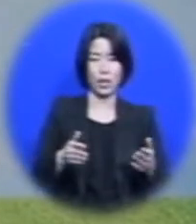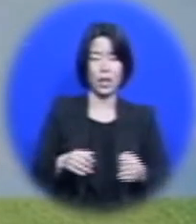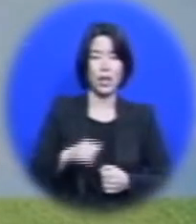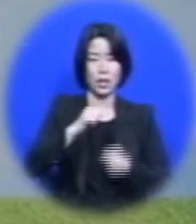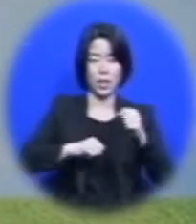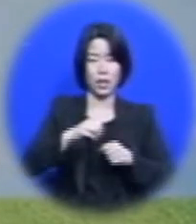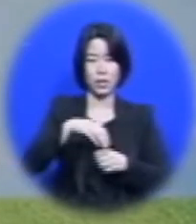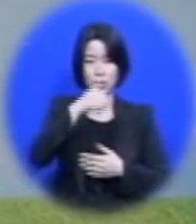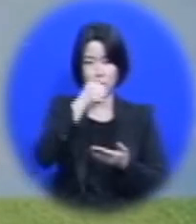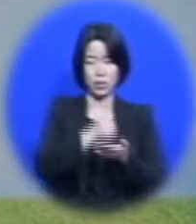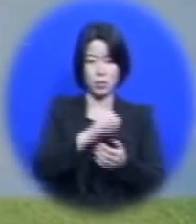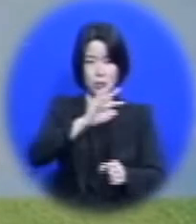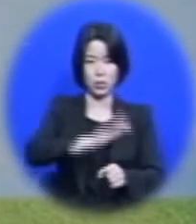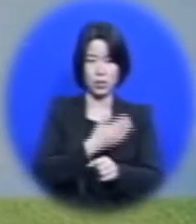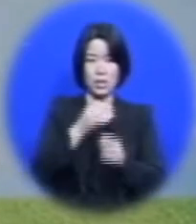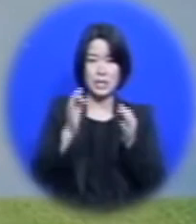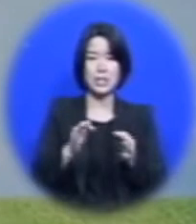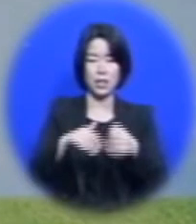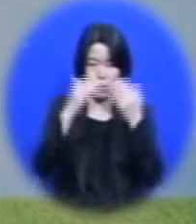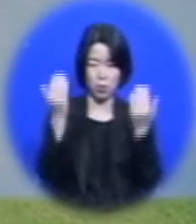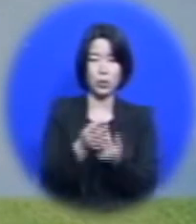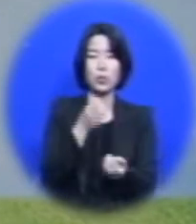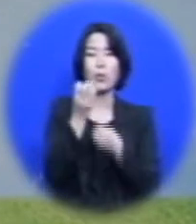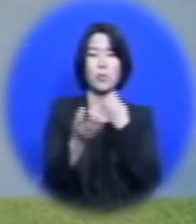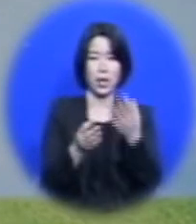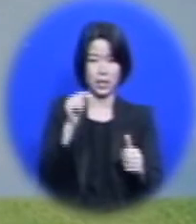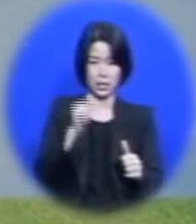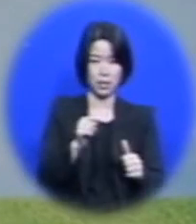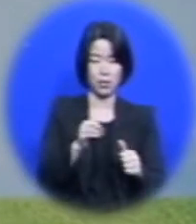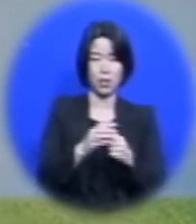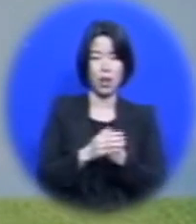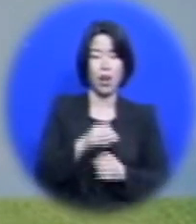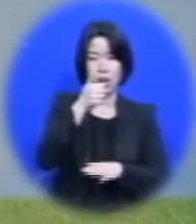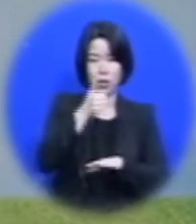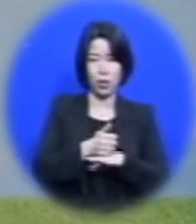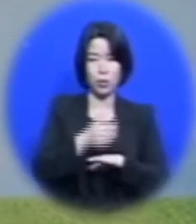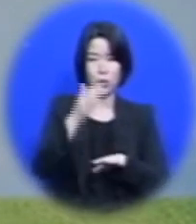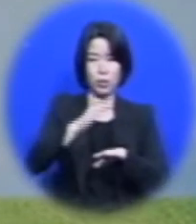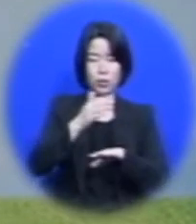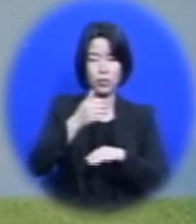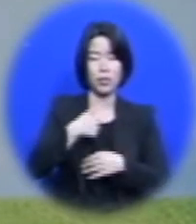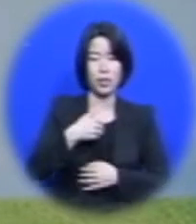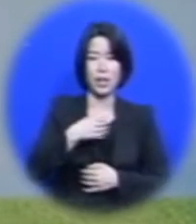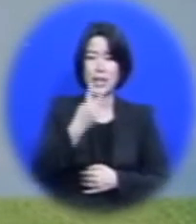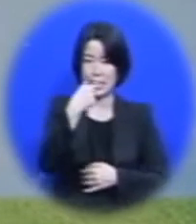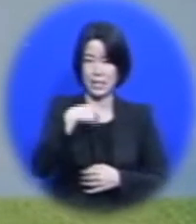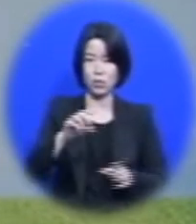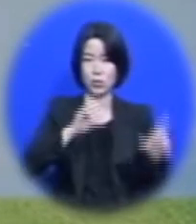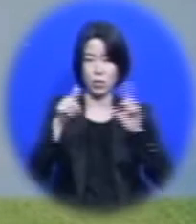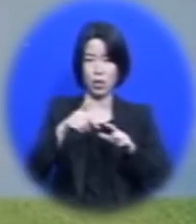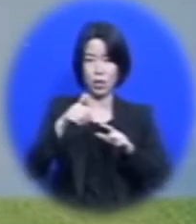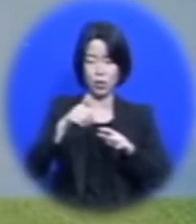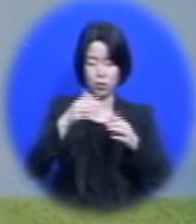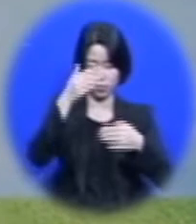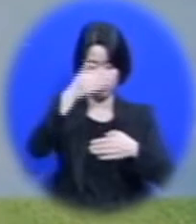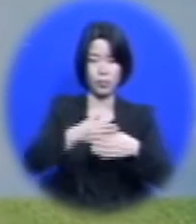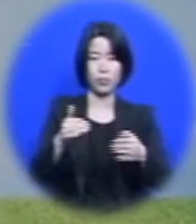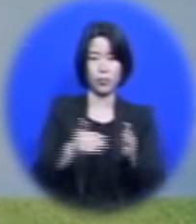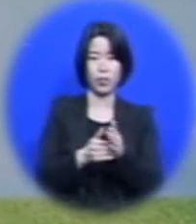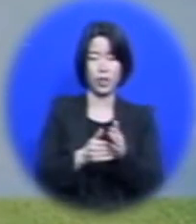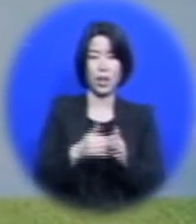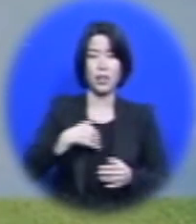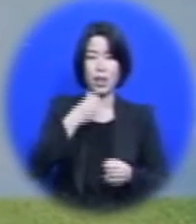이제는 모두 고백하라는 것이었다. 결국 나의 이중생활은 그렇게 막을 내리고 말았다. 나의 고백을